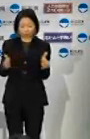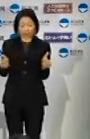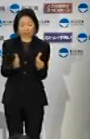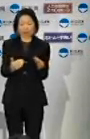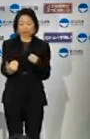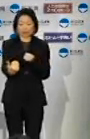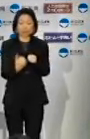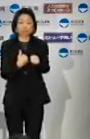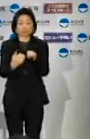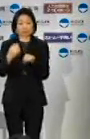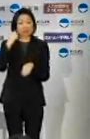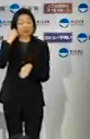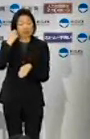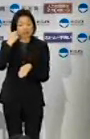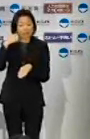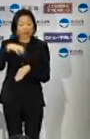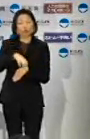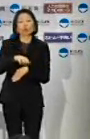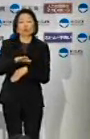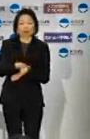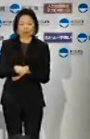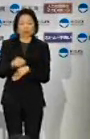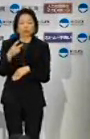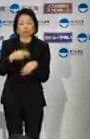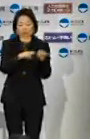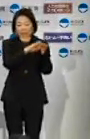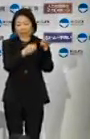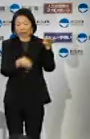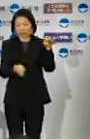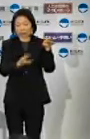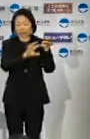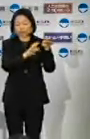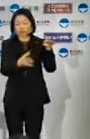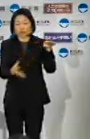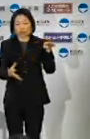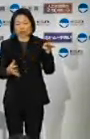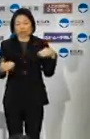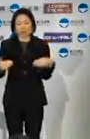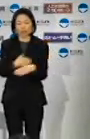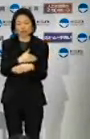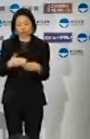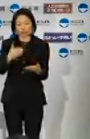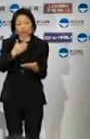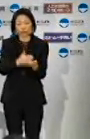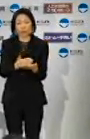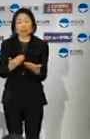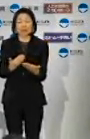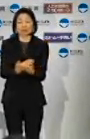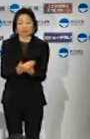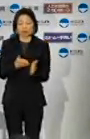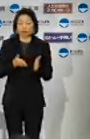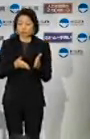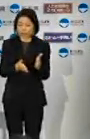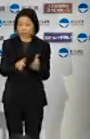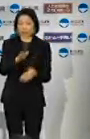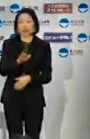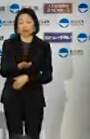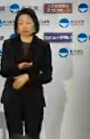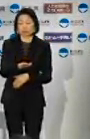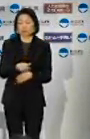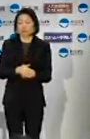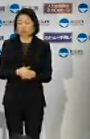か、崖崩れとかで、通行止めにたびたびなるという部分がある中で、そうい